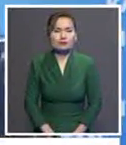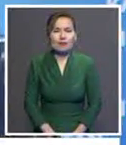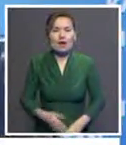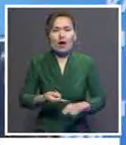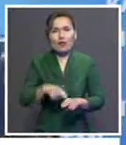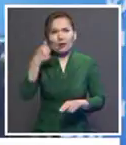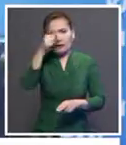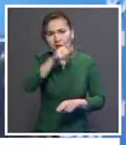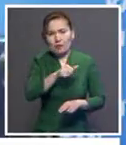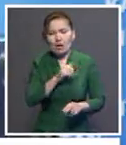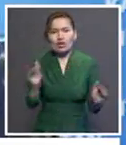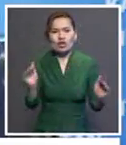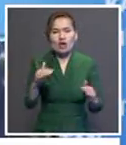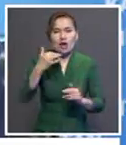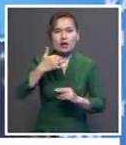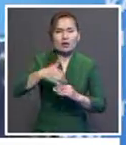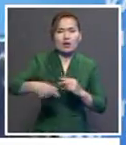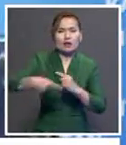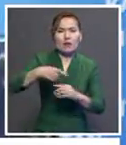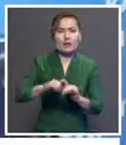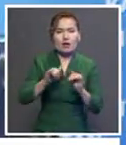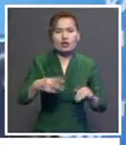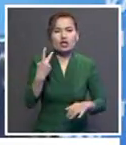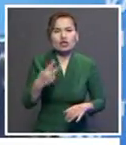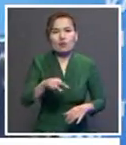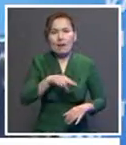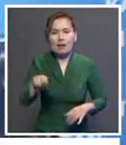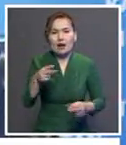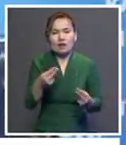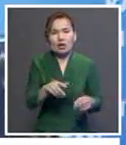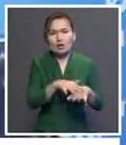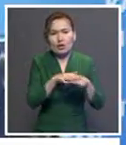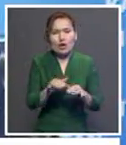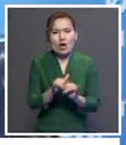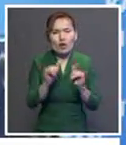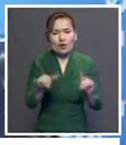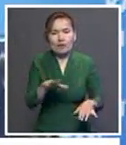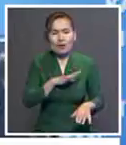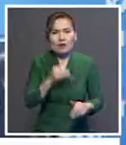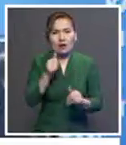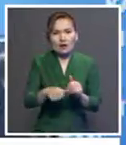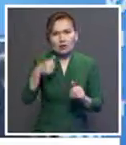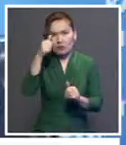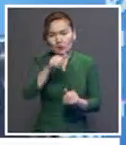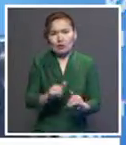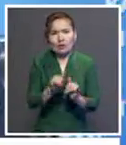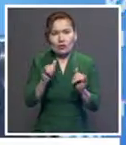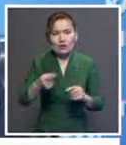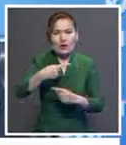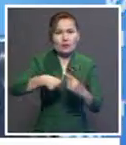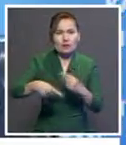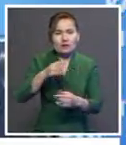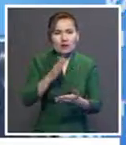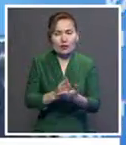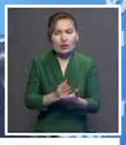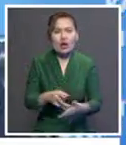Биыл шағын несиелеудің көлемі 20 миллиард теңгеге ұлғайып, жылына 62 миллиард теңгеге дейін өседі. Сондай-ақ,